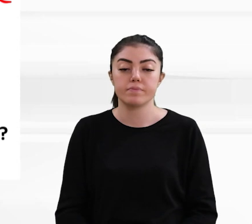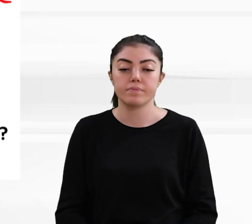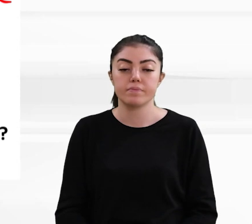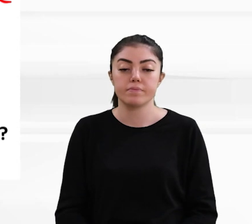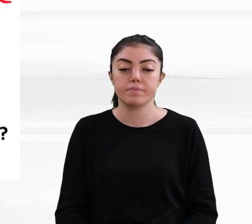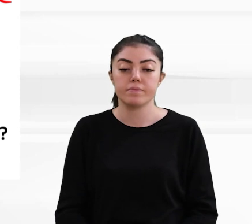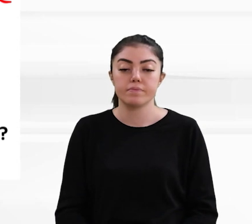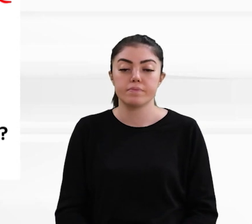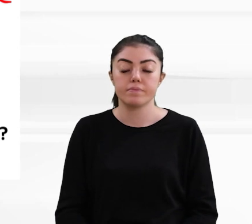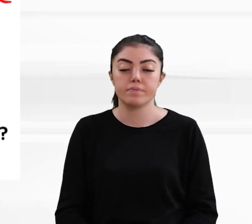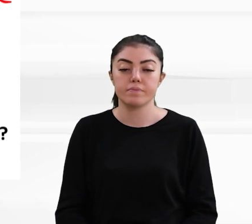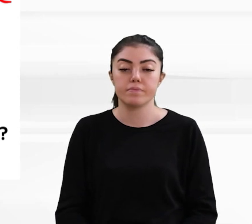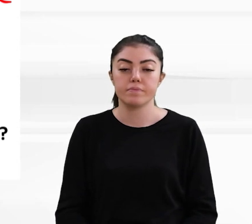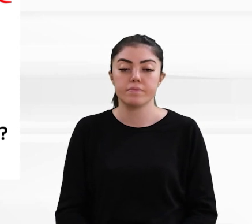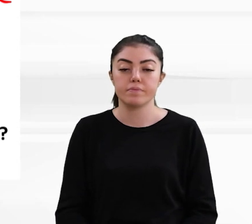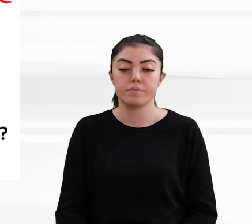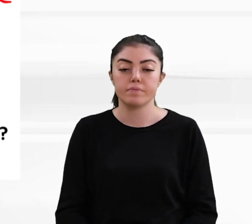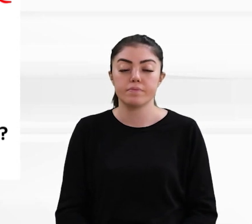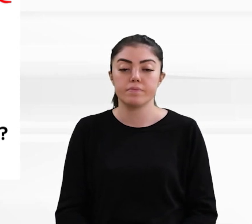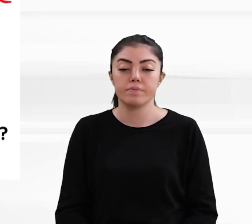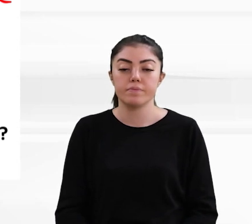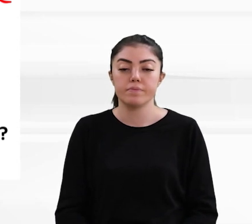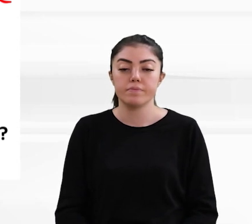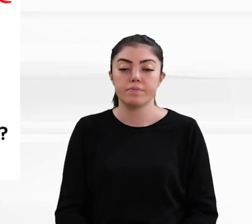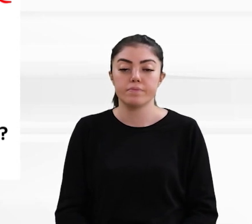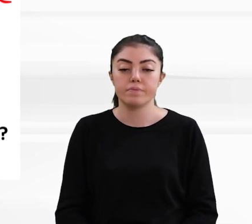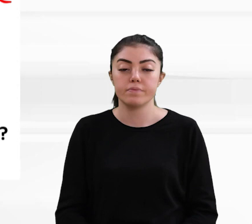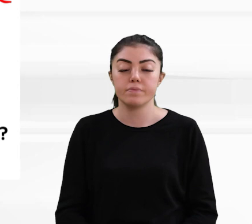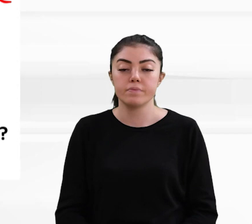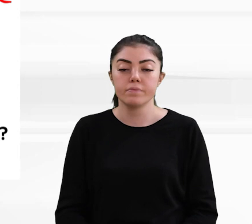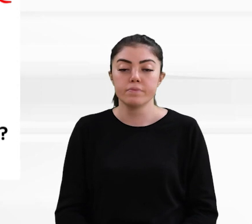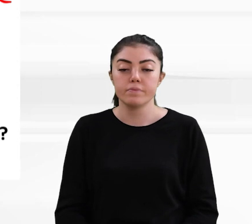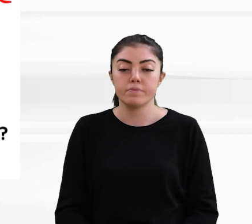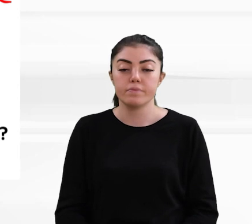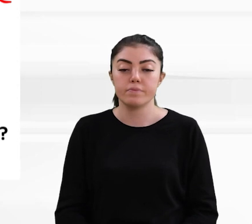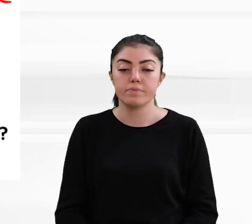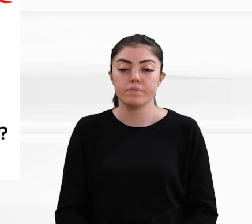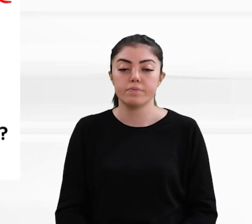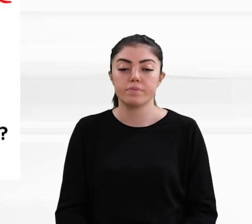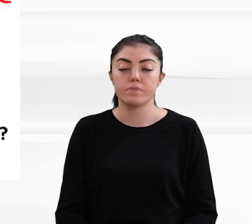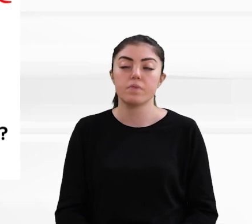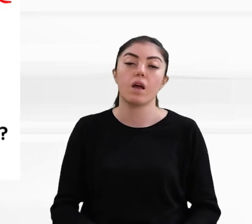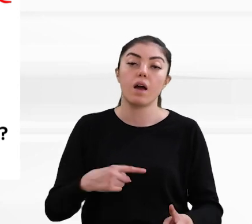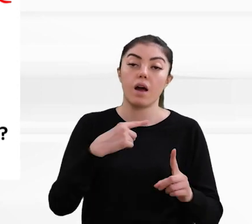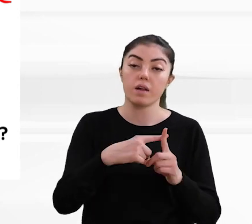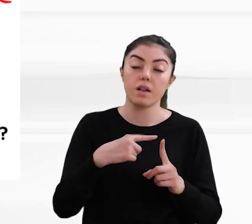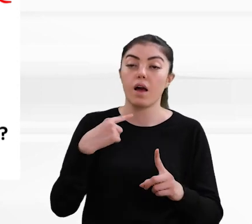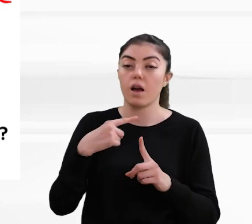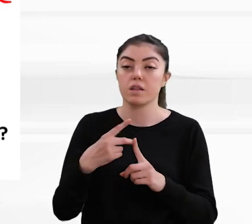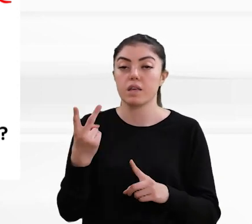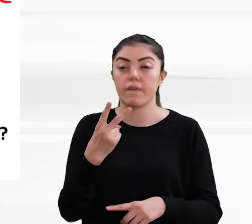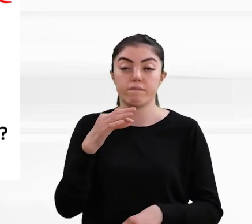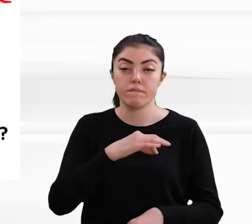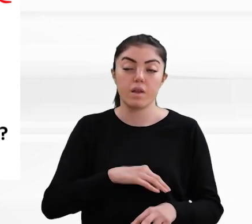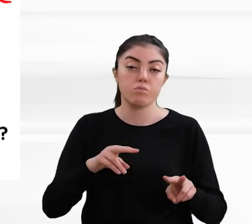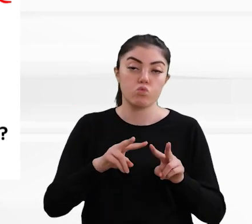etkileşim çeşitleri Aşağıdakilerden hangisinde doğru olarak eşleştirilmiştir bir de mutualizm ikide